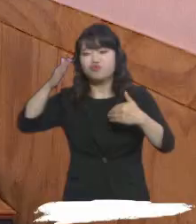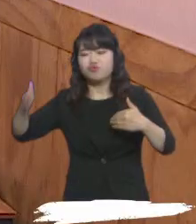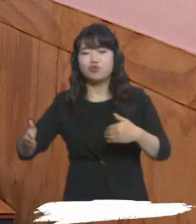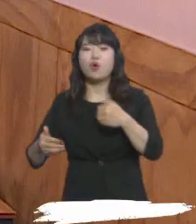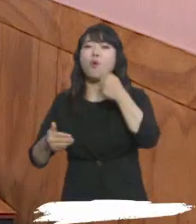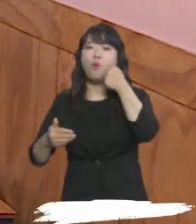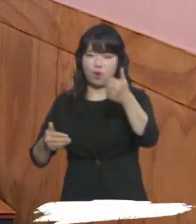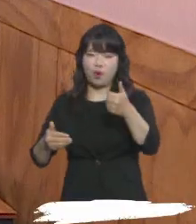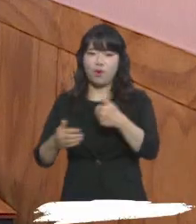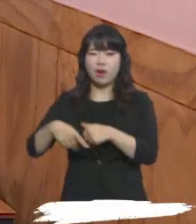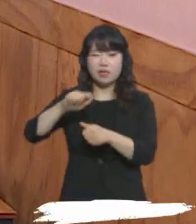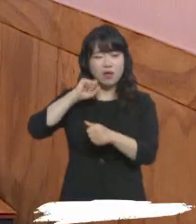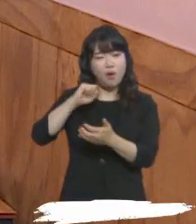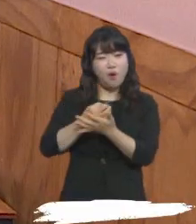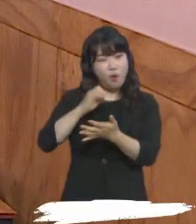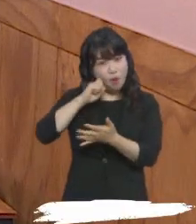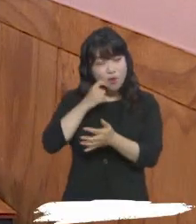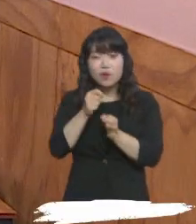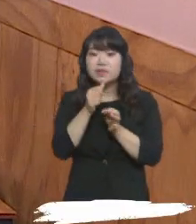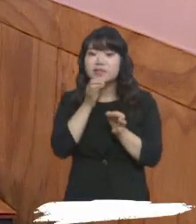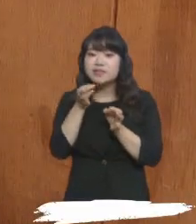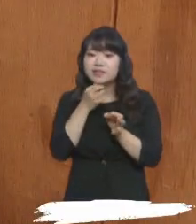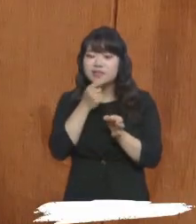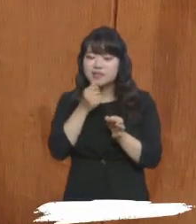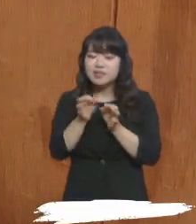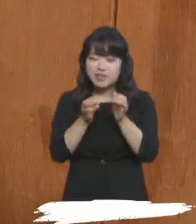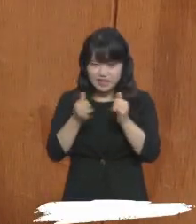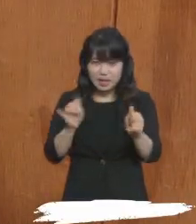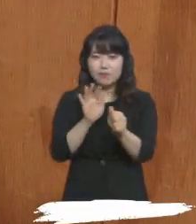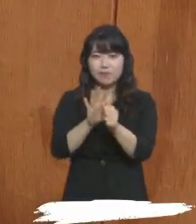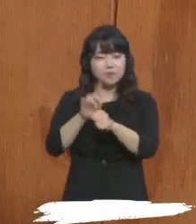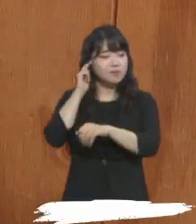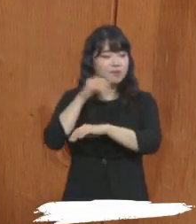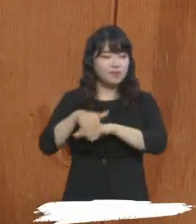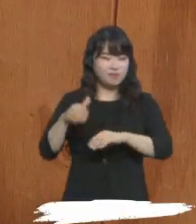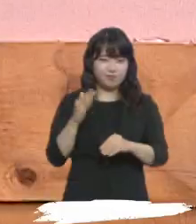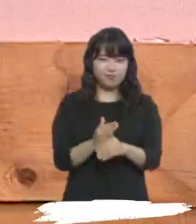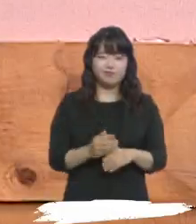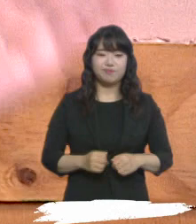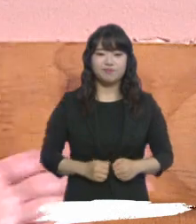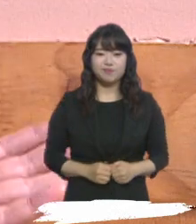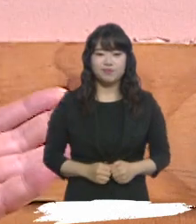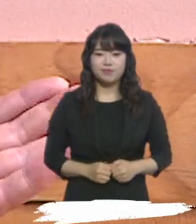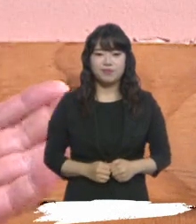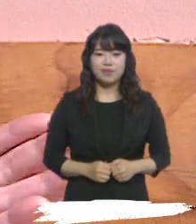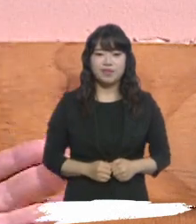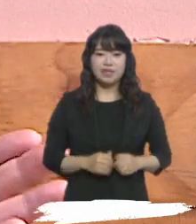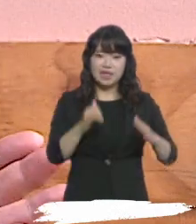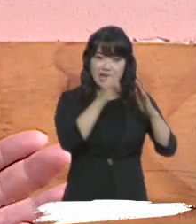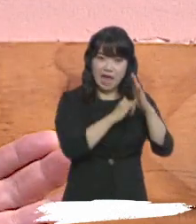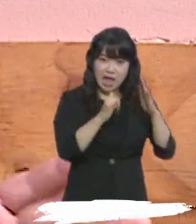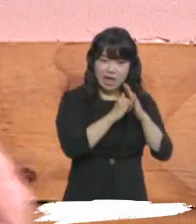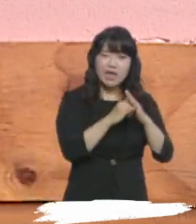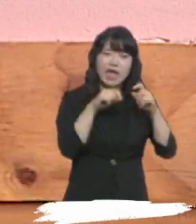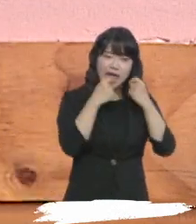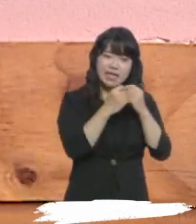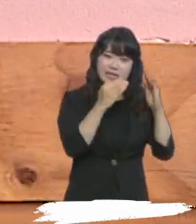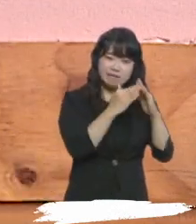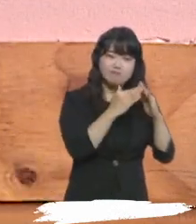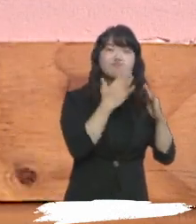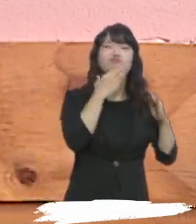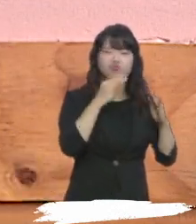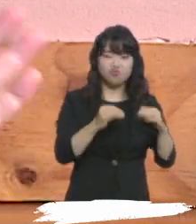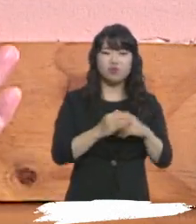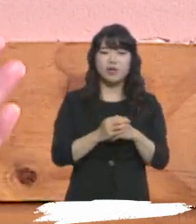늘려 어려움을 겪고 있는 소상공인들에게 도움을 줄 예정입니다. 가정집만 정하지 말고 이런